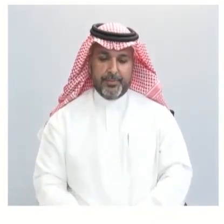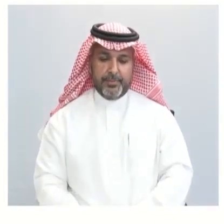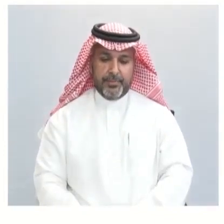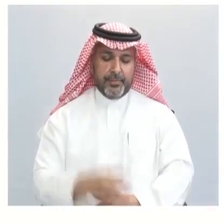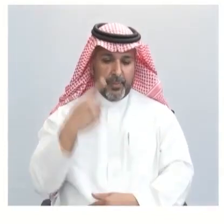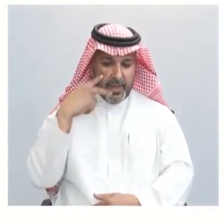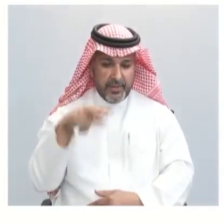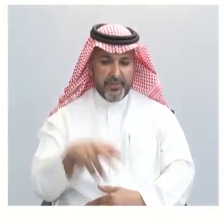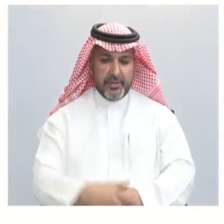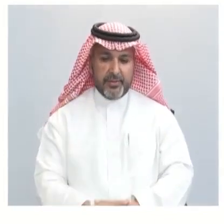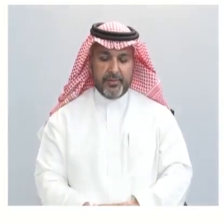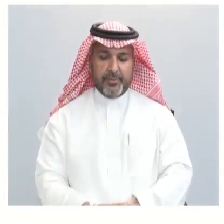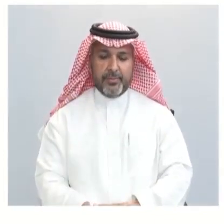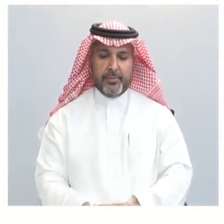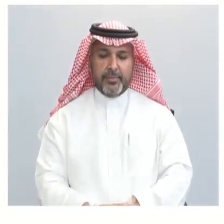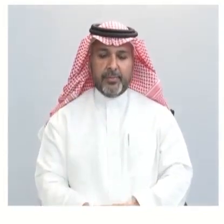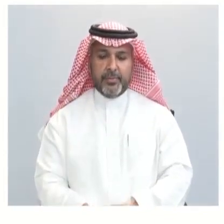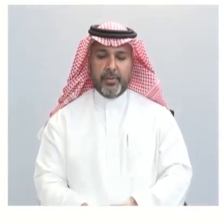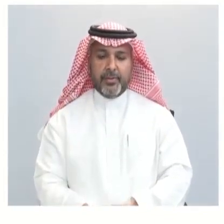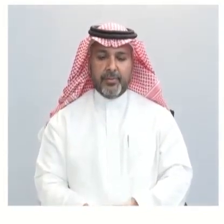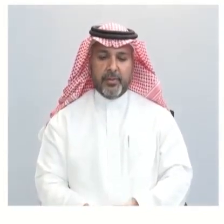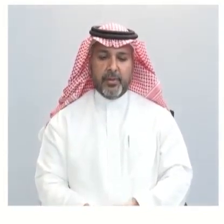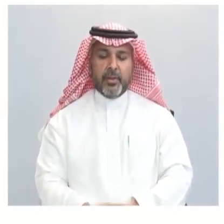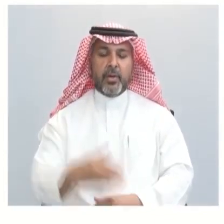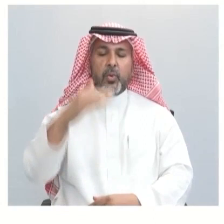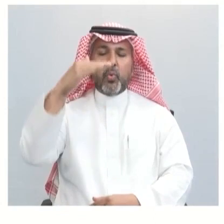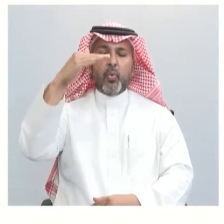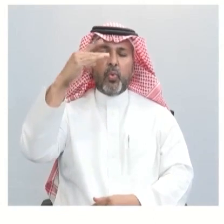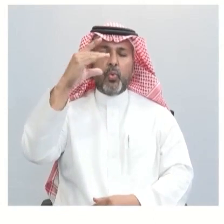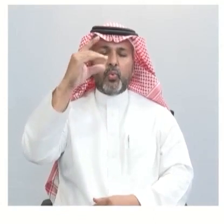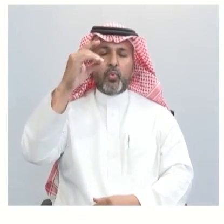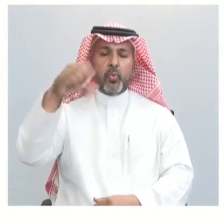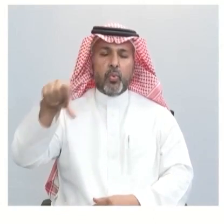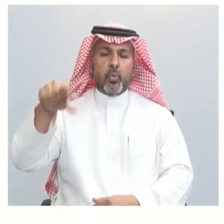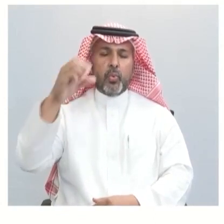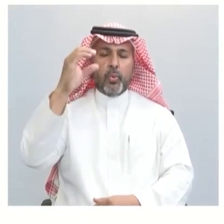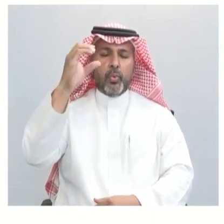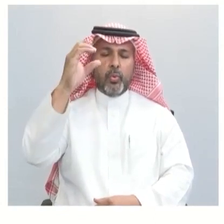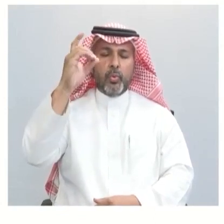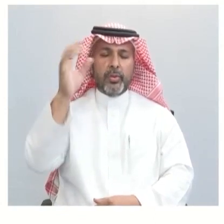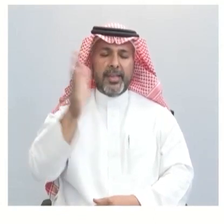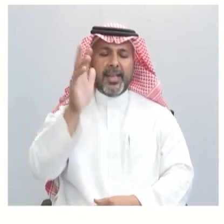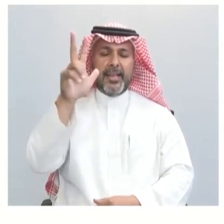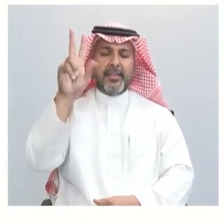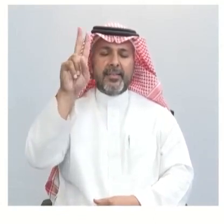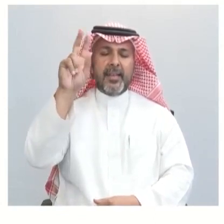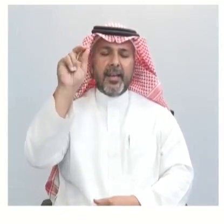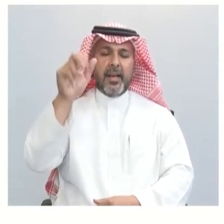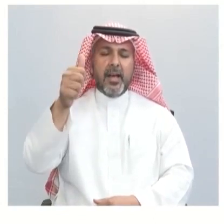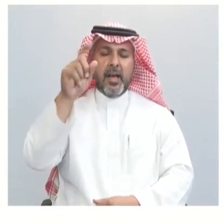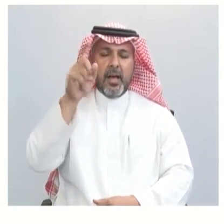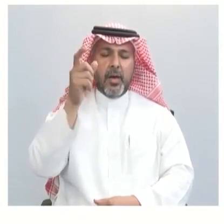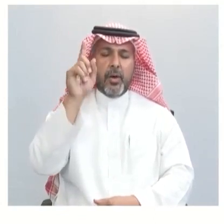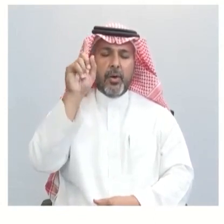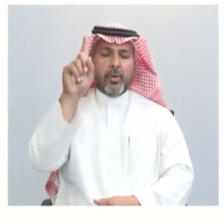ذلك خطوط التقارب للداله واي تساوي اي على اكس ناقص بي زائدا سي التعبير اللفظي للداله